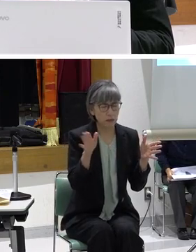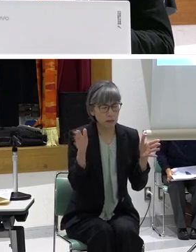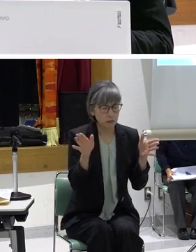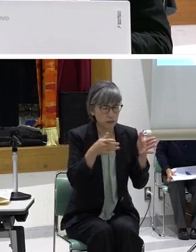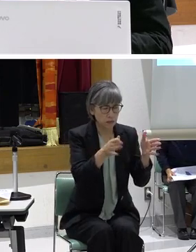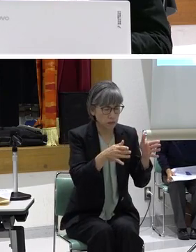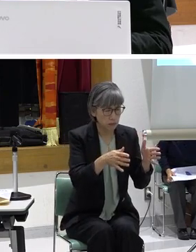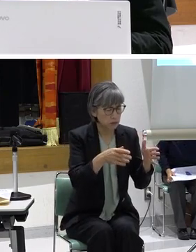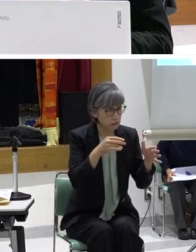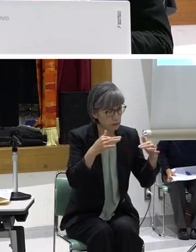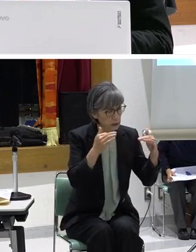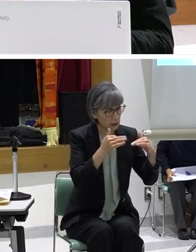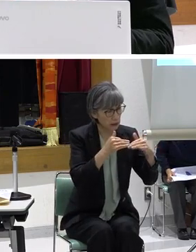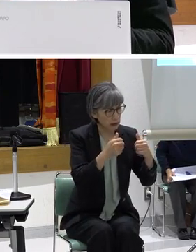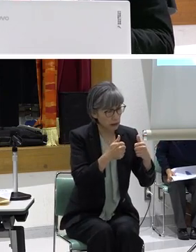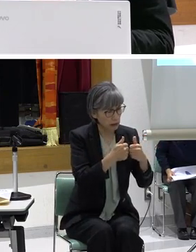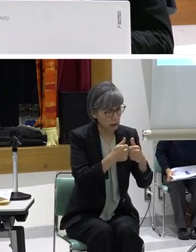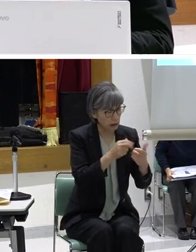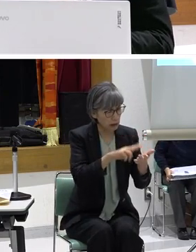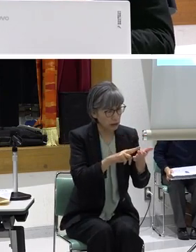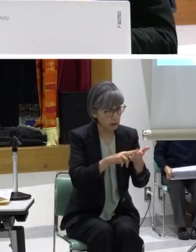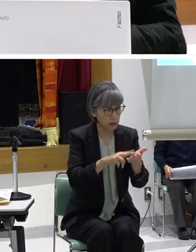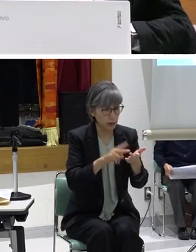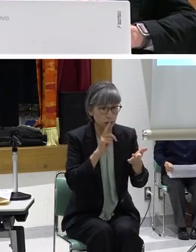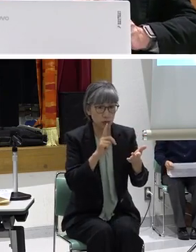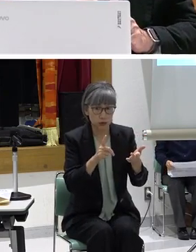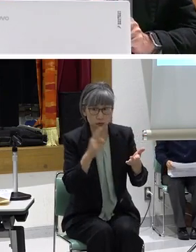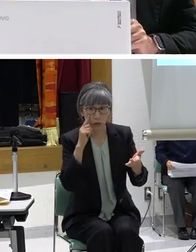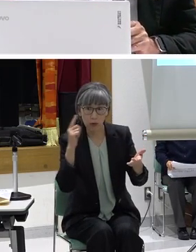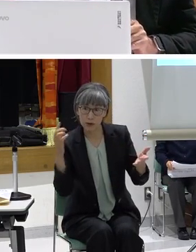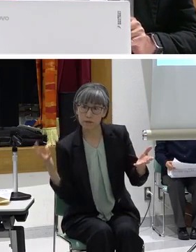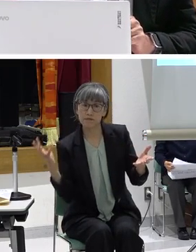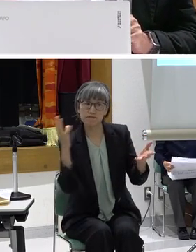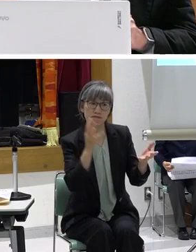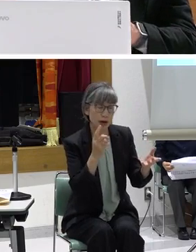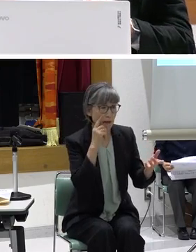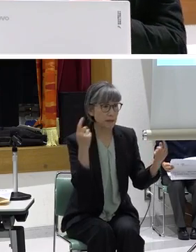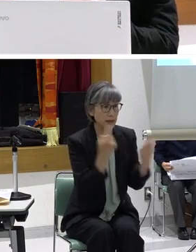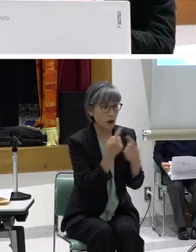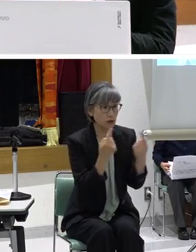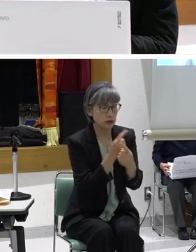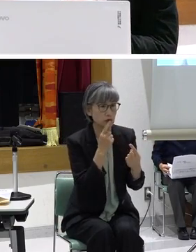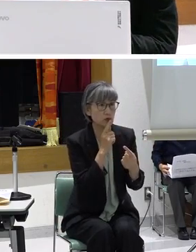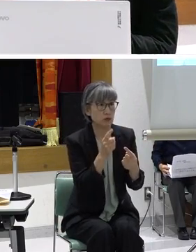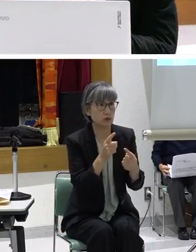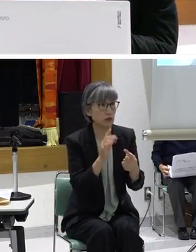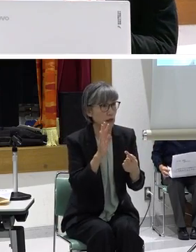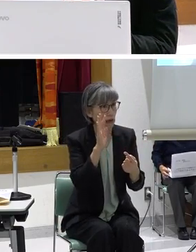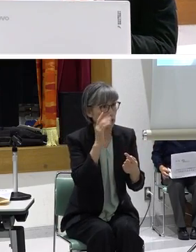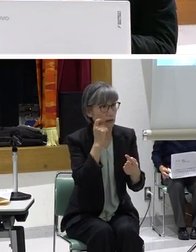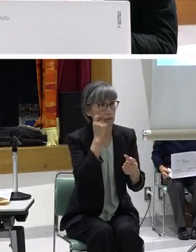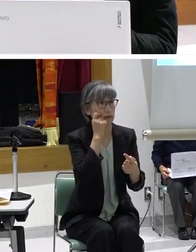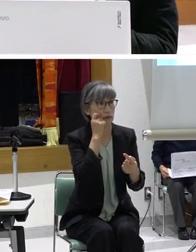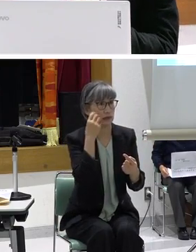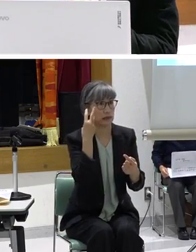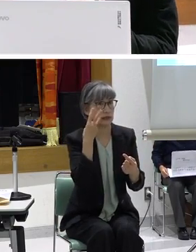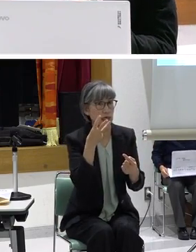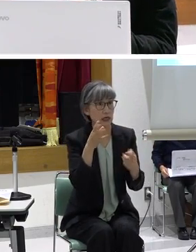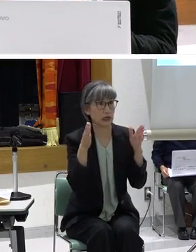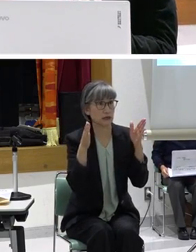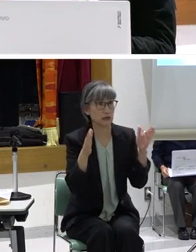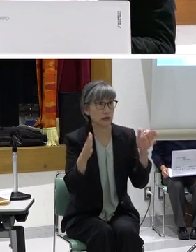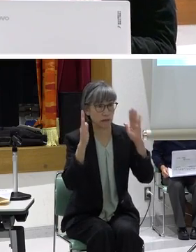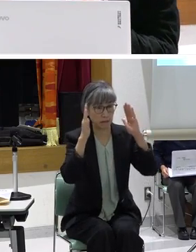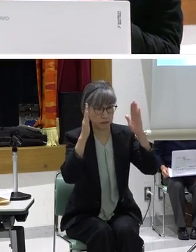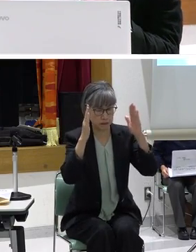かなり厳しかったんですね。3ヶ月間で見直すっていう、まあ、かなりタイトなスケジュールだったんですが、もうみん